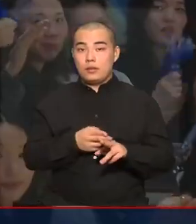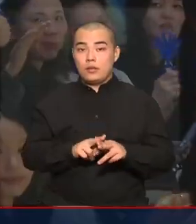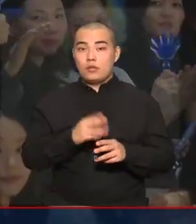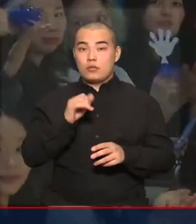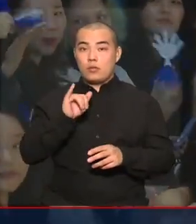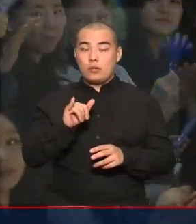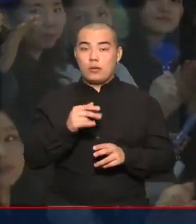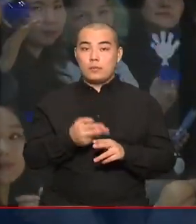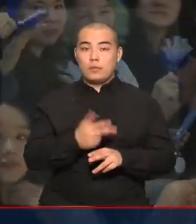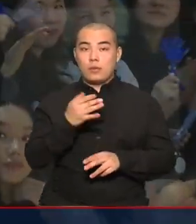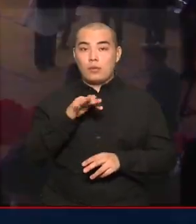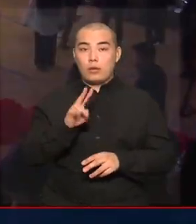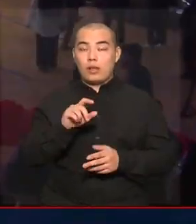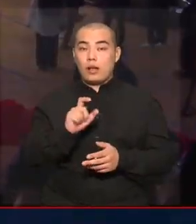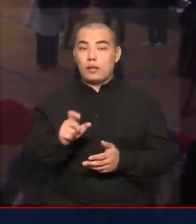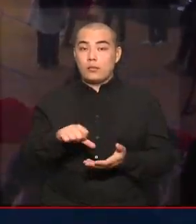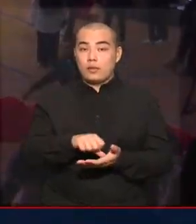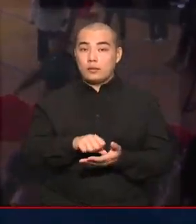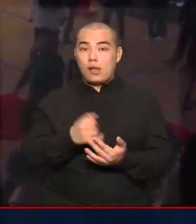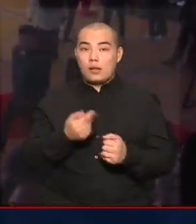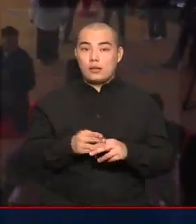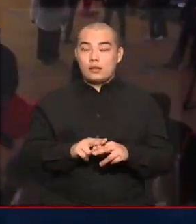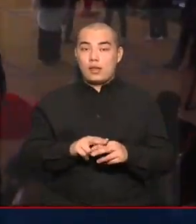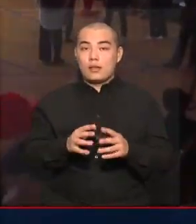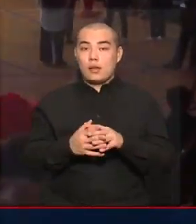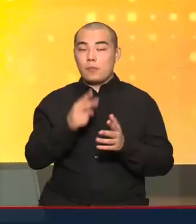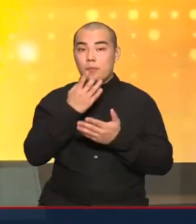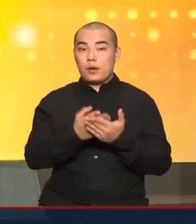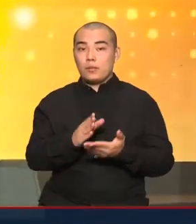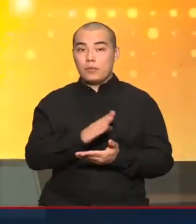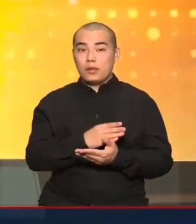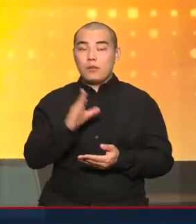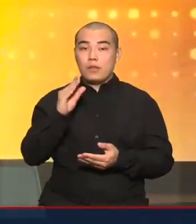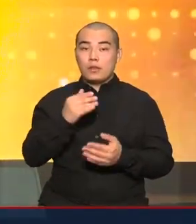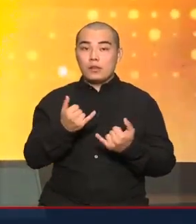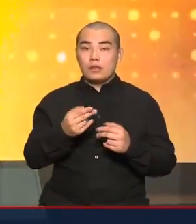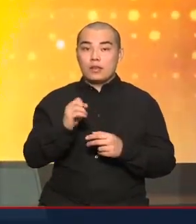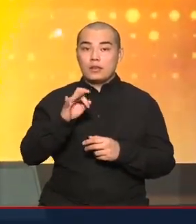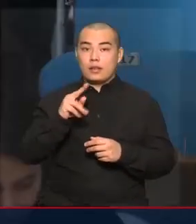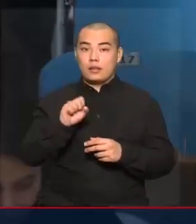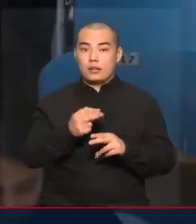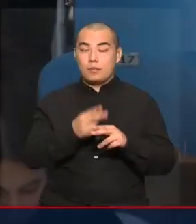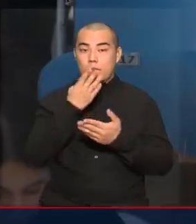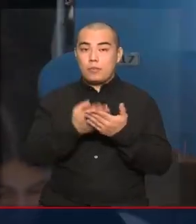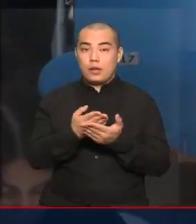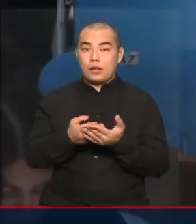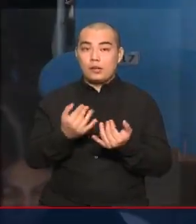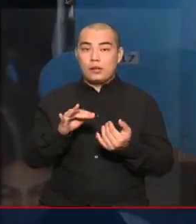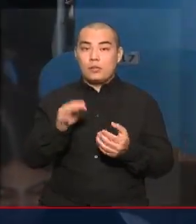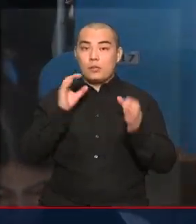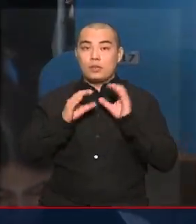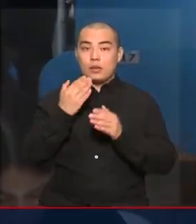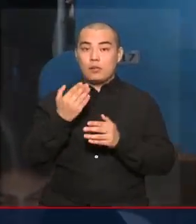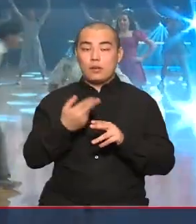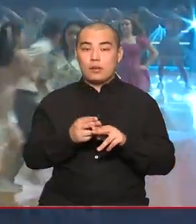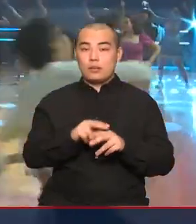Шоуға 5000-нан астам адам қатысып, жекпе-жек сарайының сәнін келтірді. Кеште эстрада жұлдыздары өнер көрсетті, ал университет